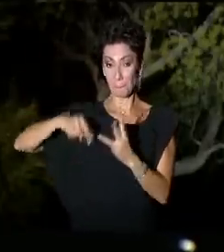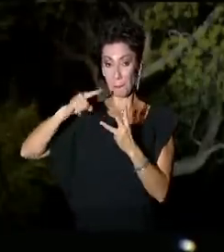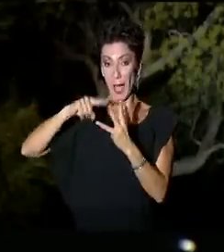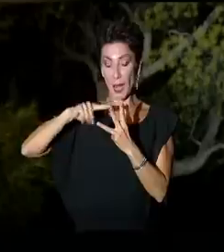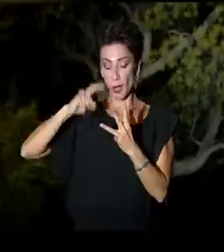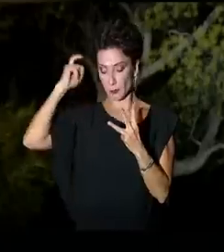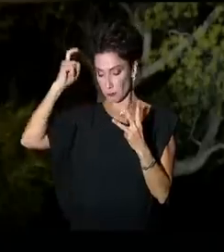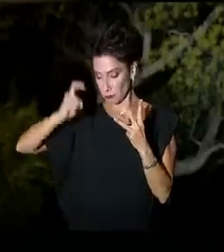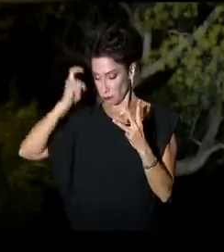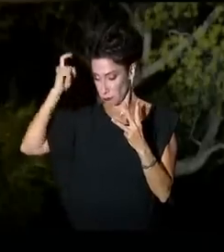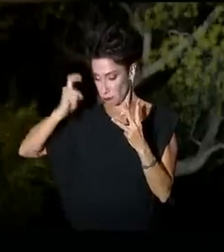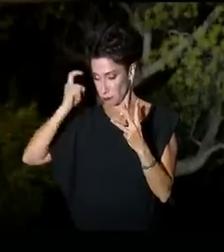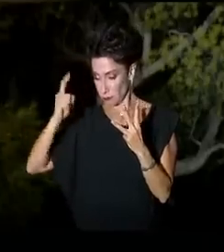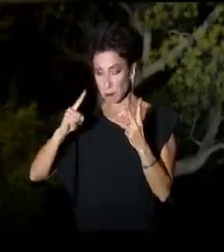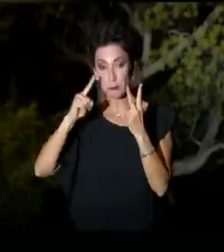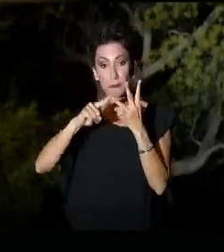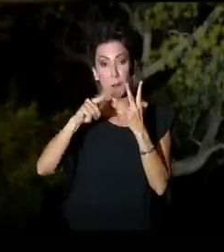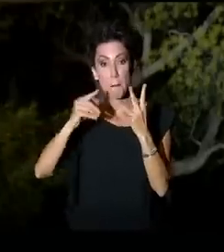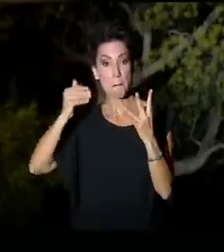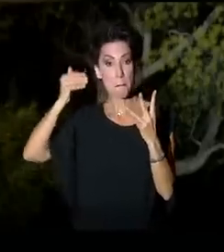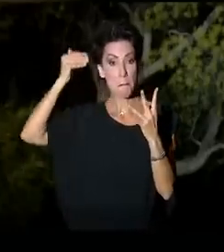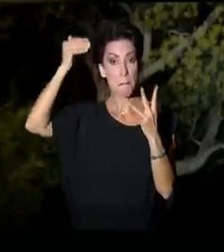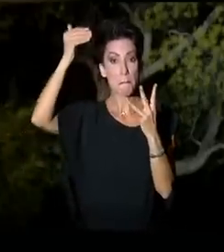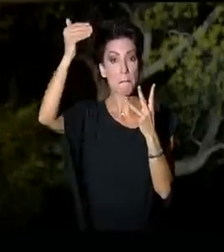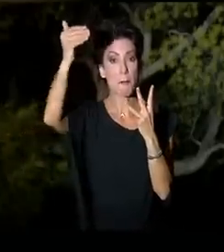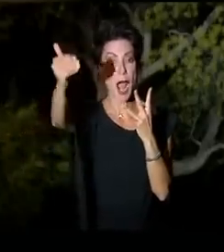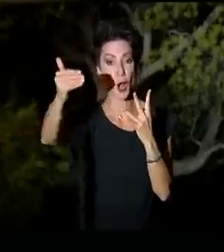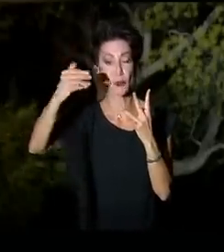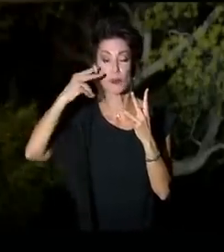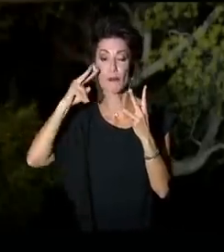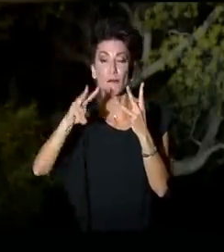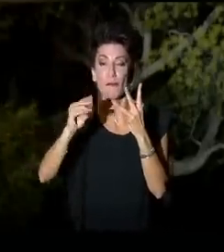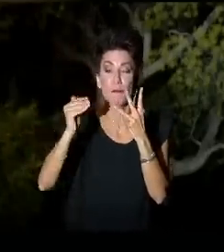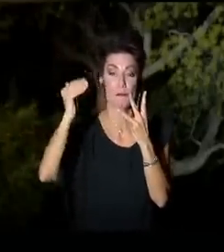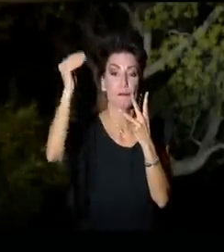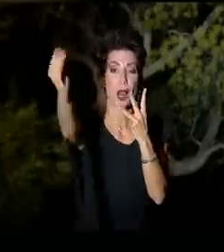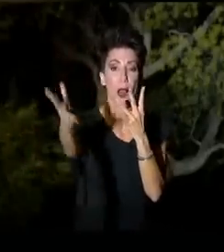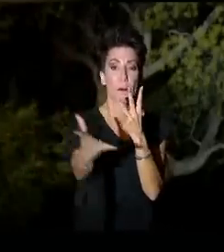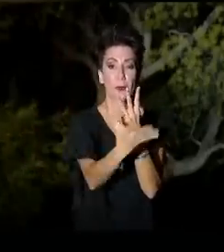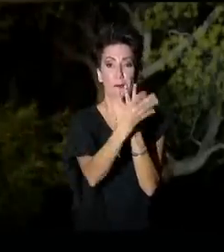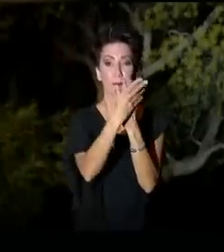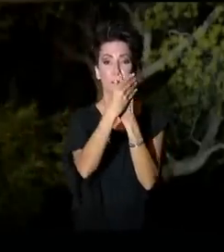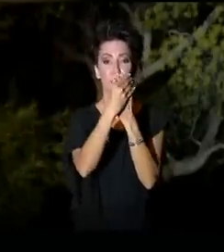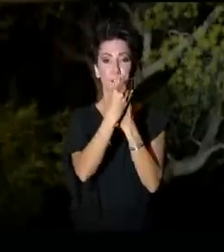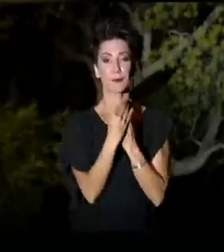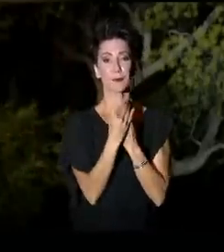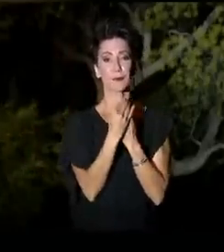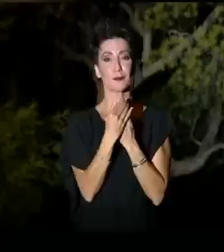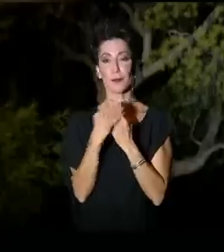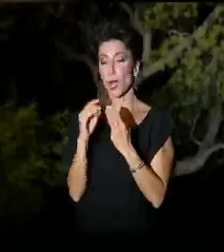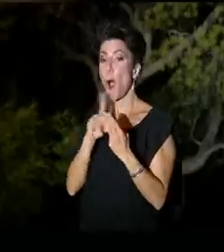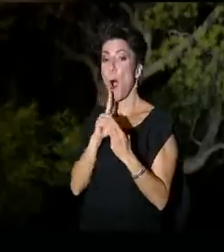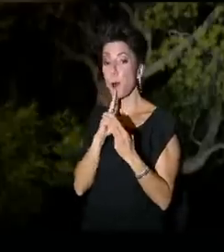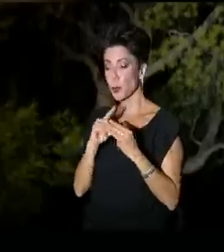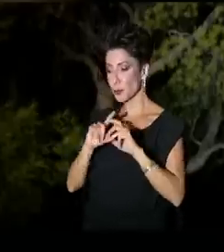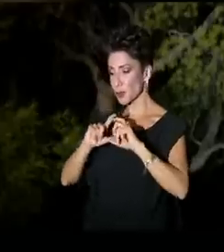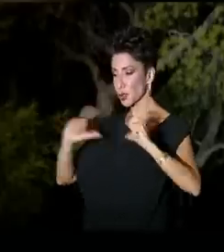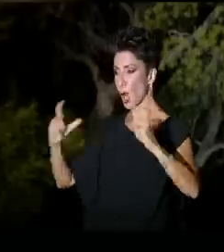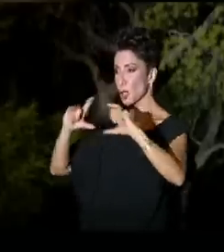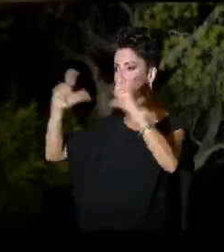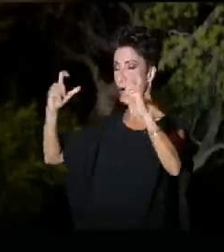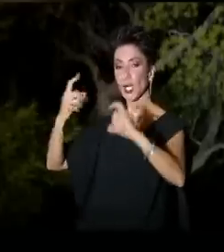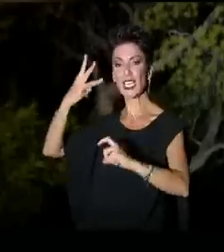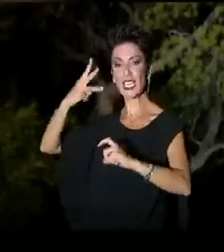αναστοχασμό και το μέλλον στην προοπτική. Γιατί και η ίδια η